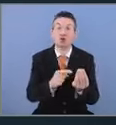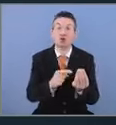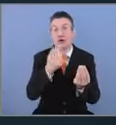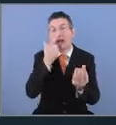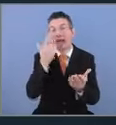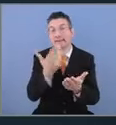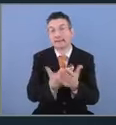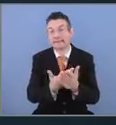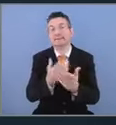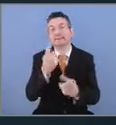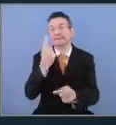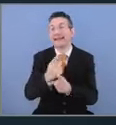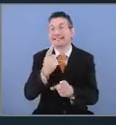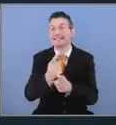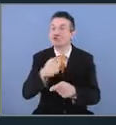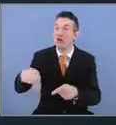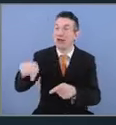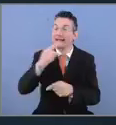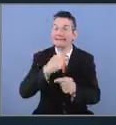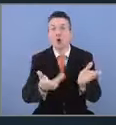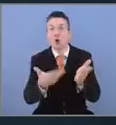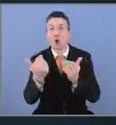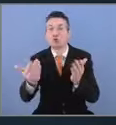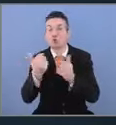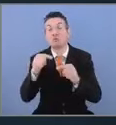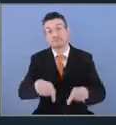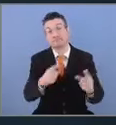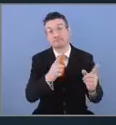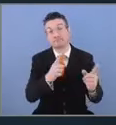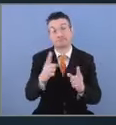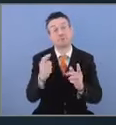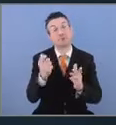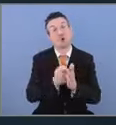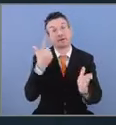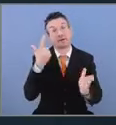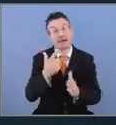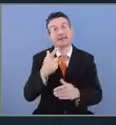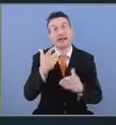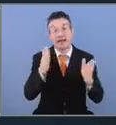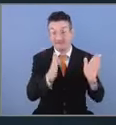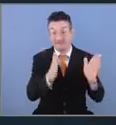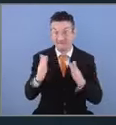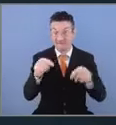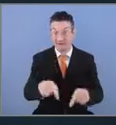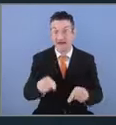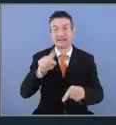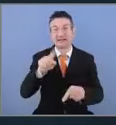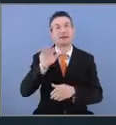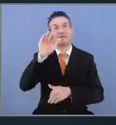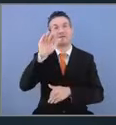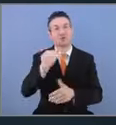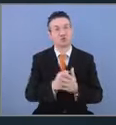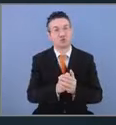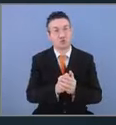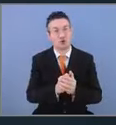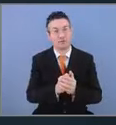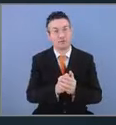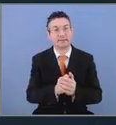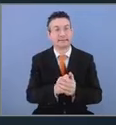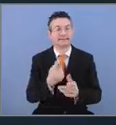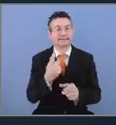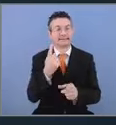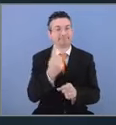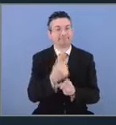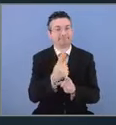è indispensabile in questa fase e lo sarà anche in futuro. Si tratta quindi di lavorare continuamente alla definizione di processi